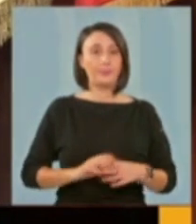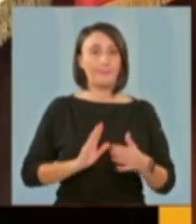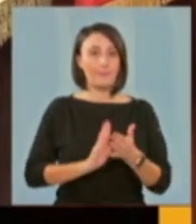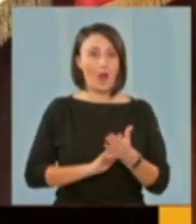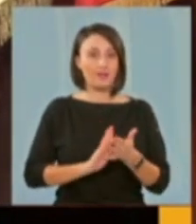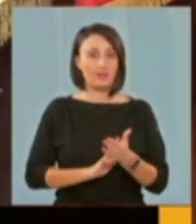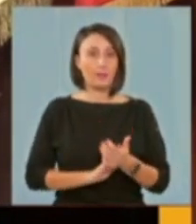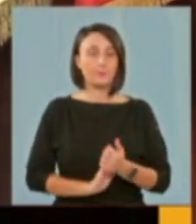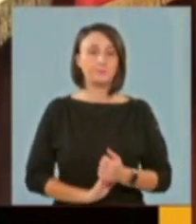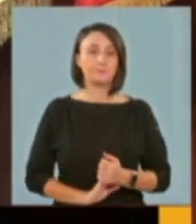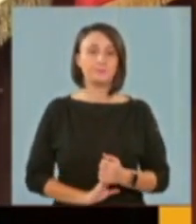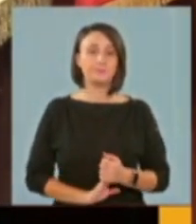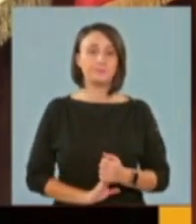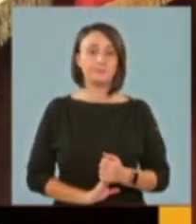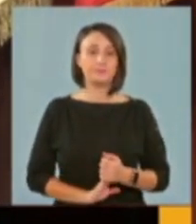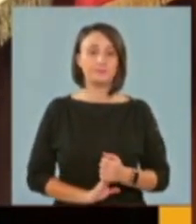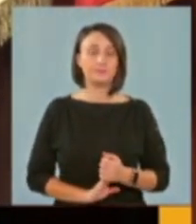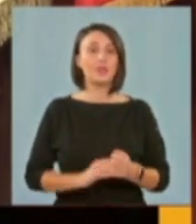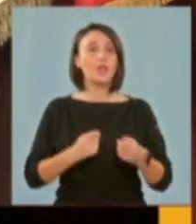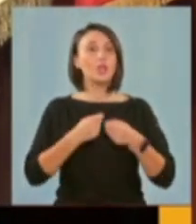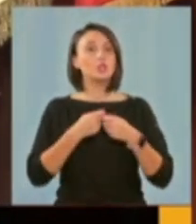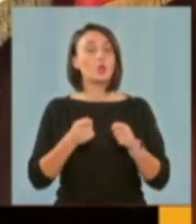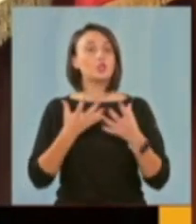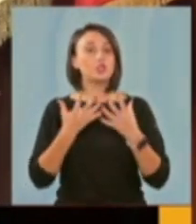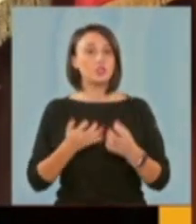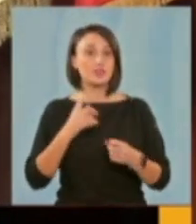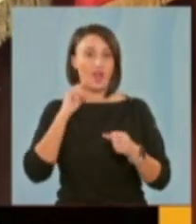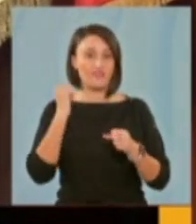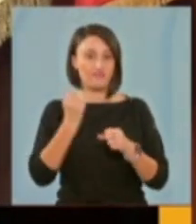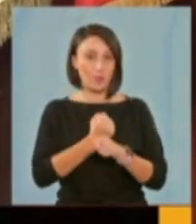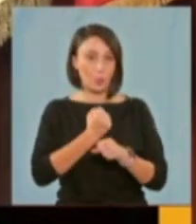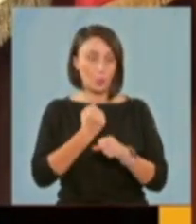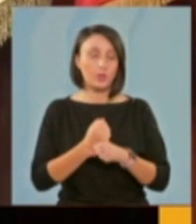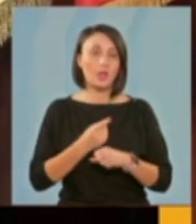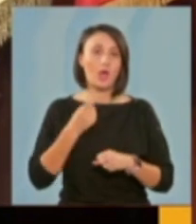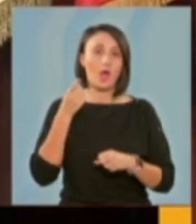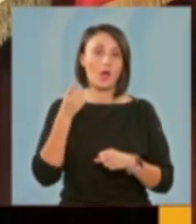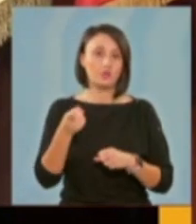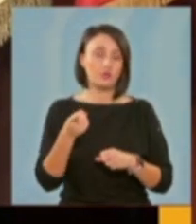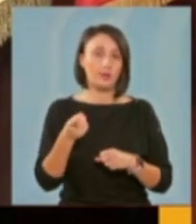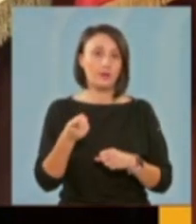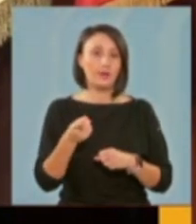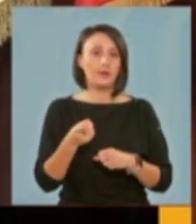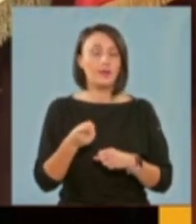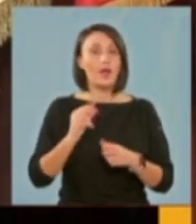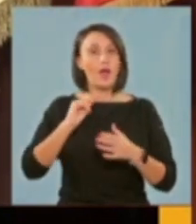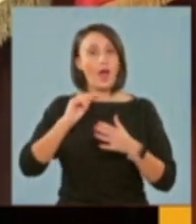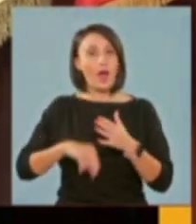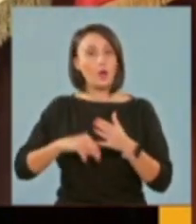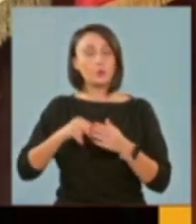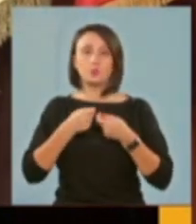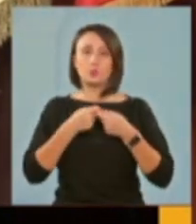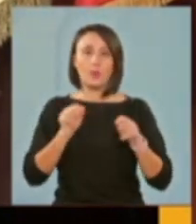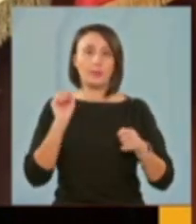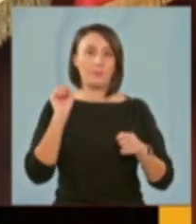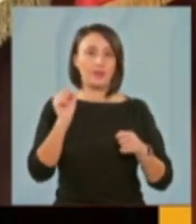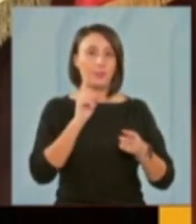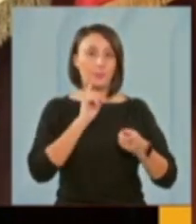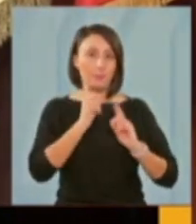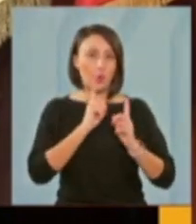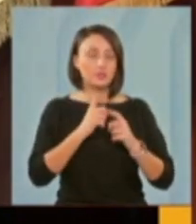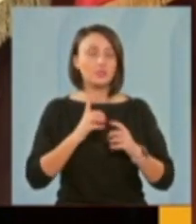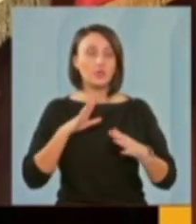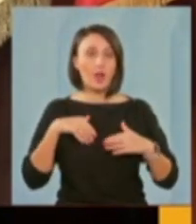Practic, prin tot ceea ce s-a realizat prin acel acord al tuturor partidelor politice